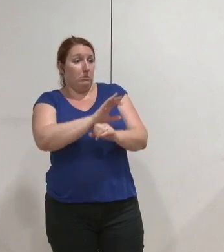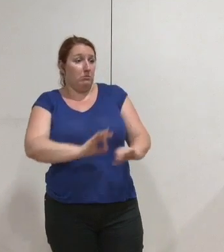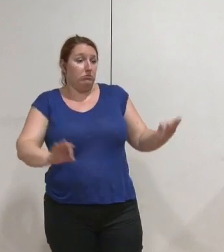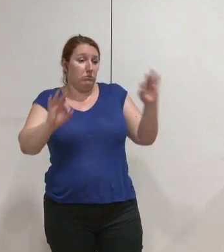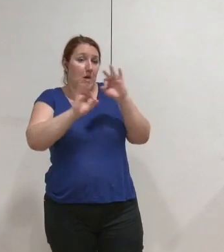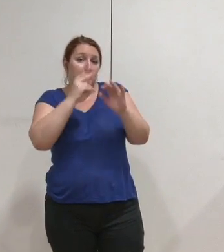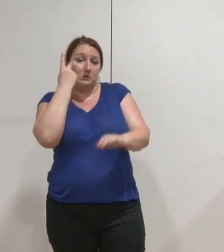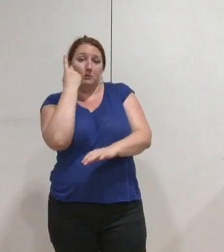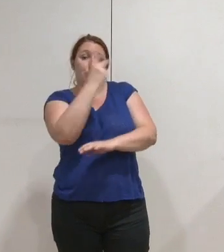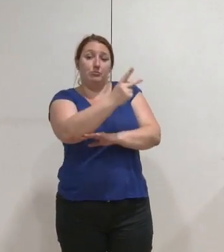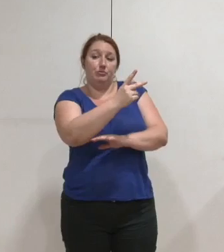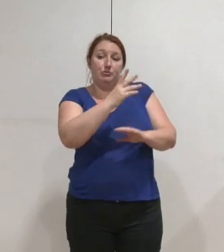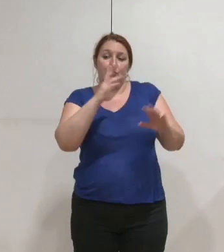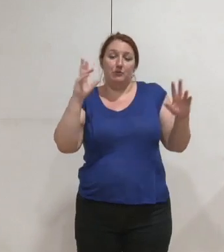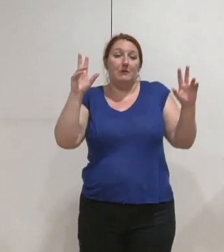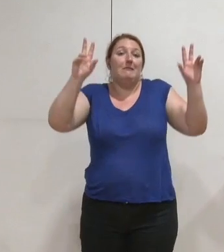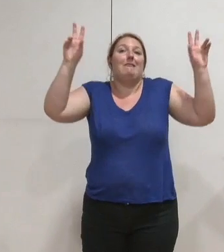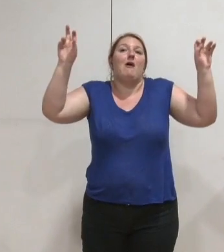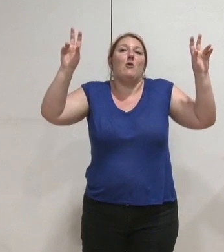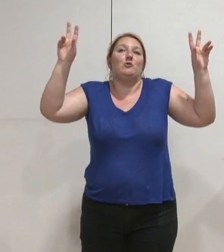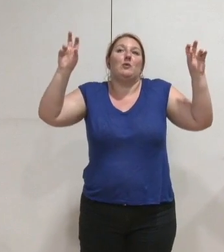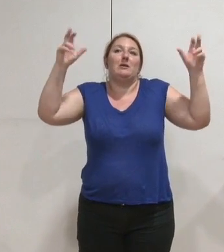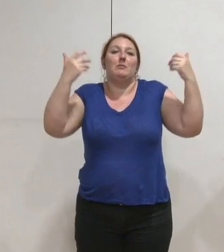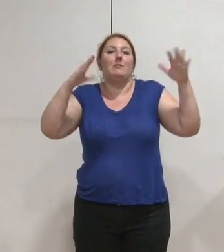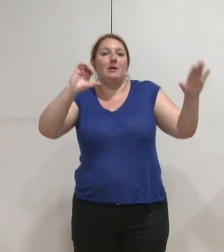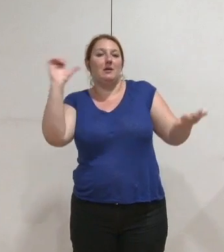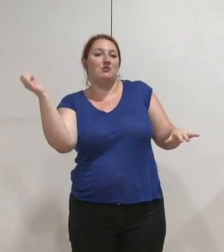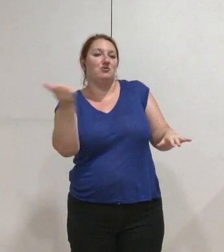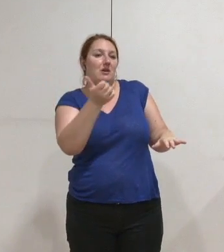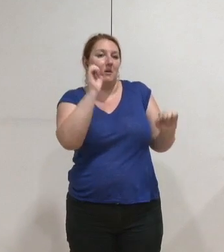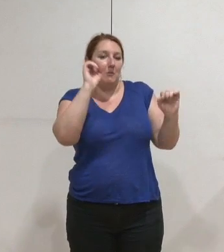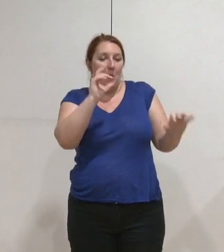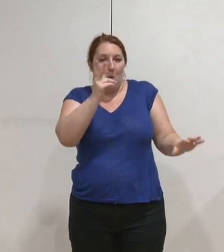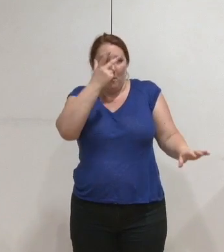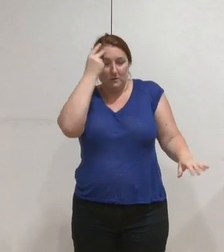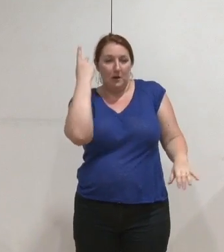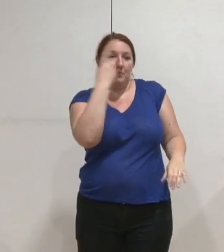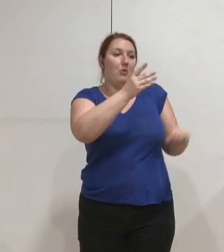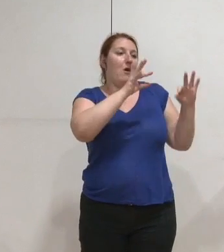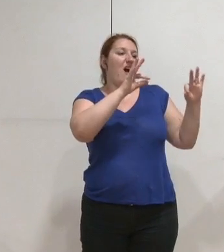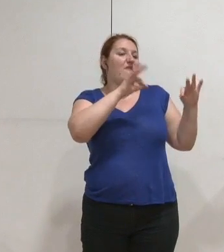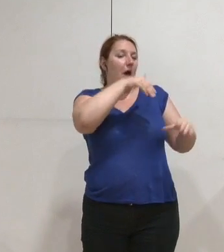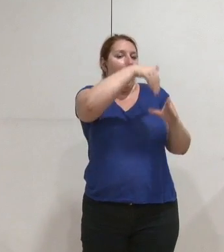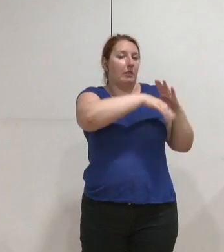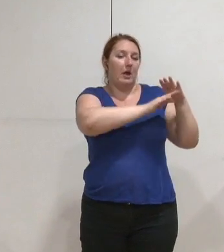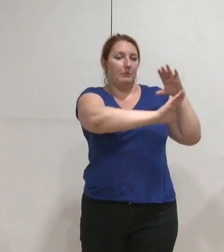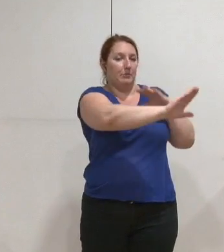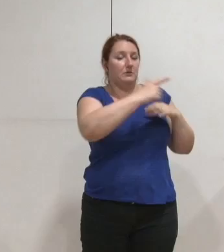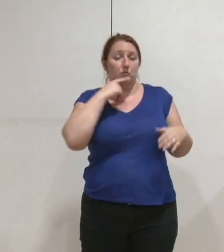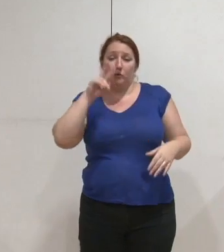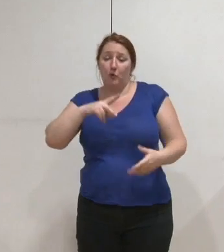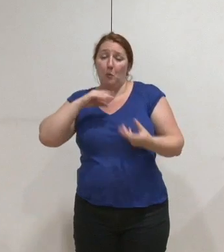votre j'allais dire entre guillemets mais chacun comprendra que ce sont vos affaires internes donc ça nous pose pas de difficulté